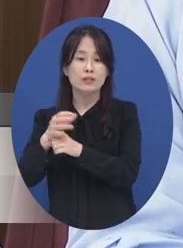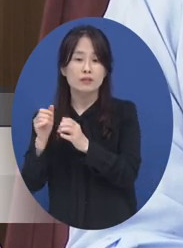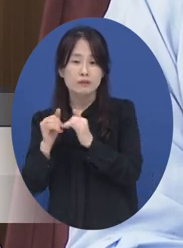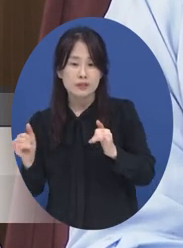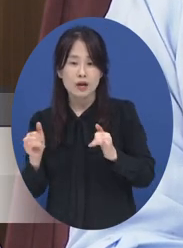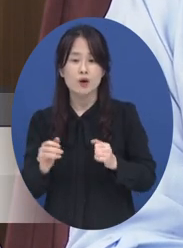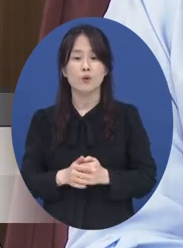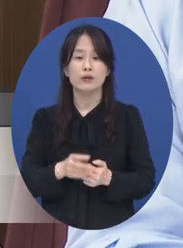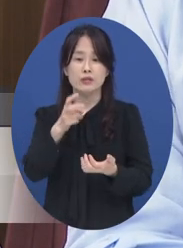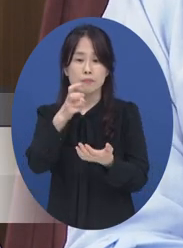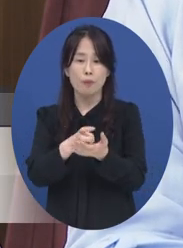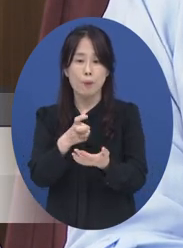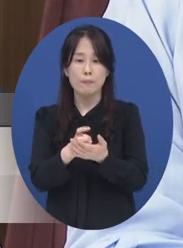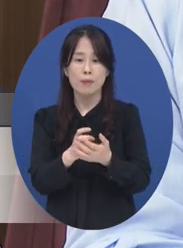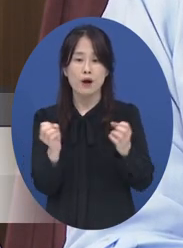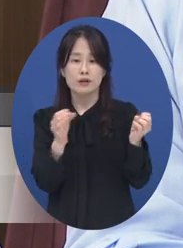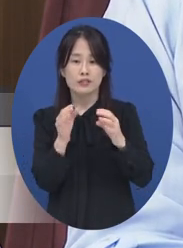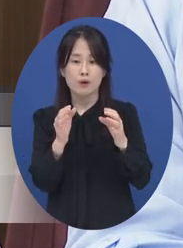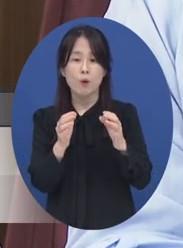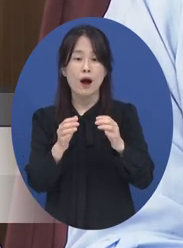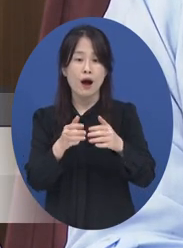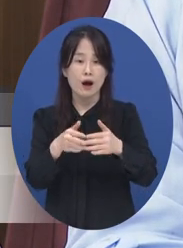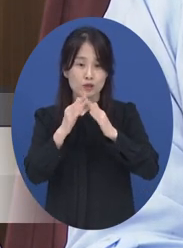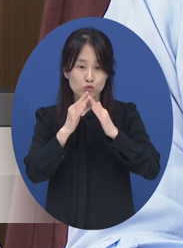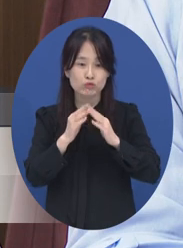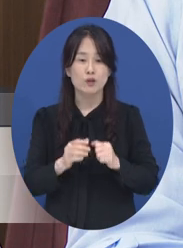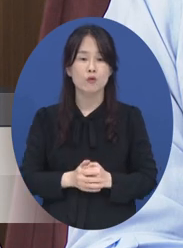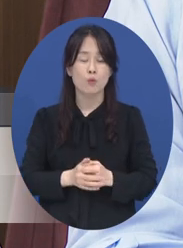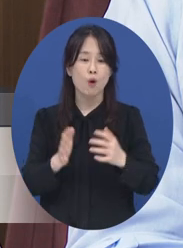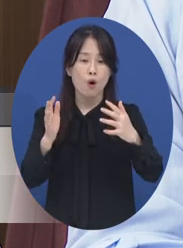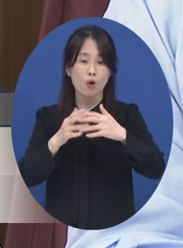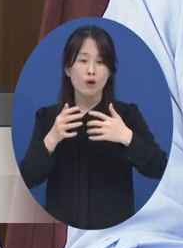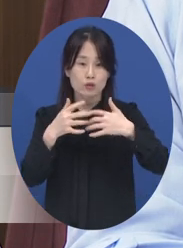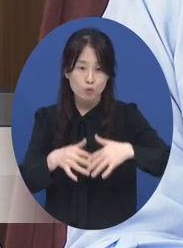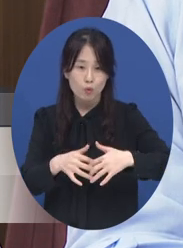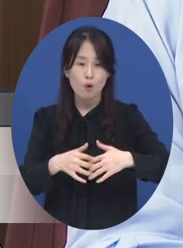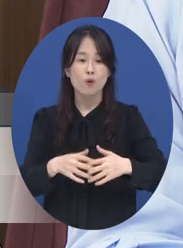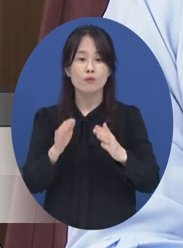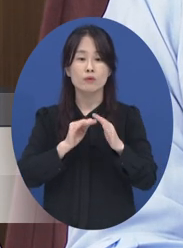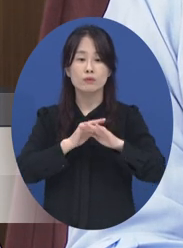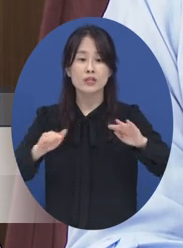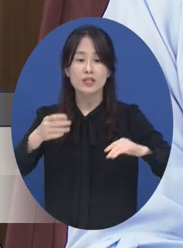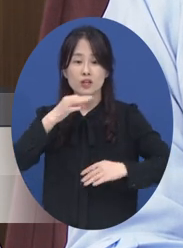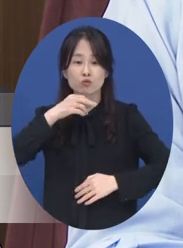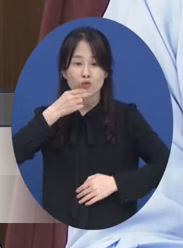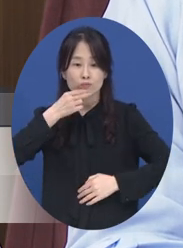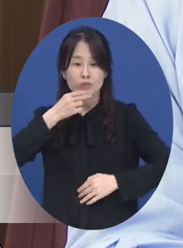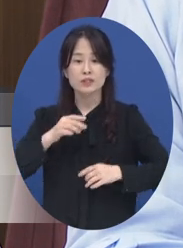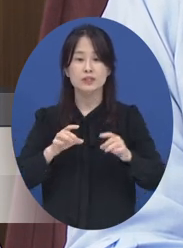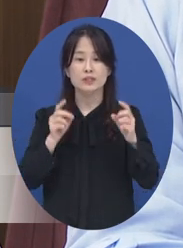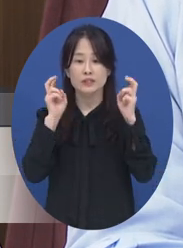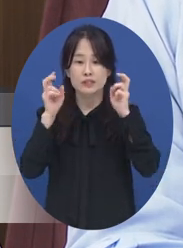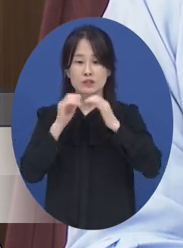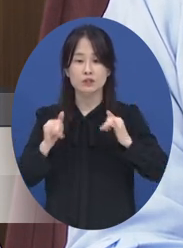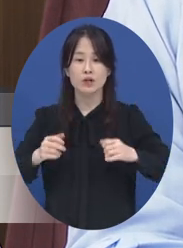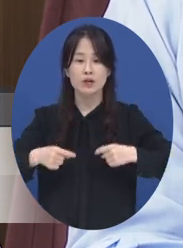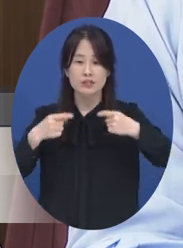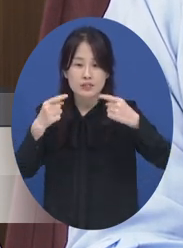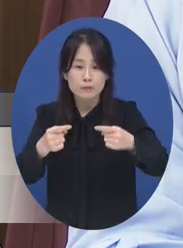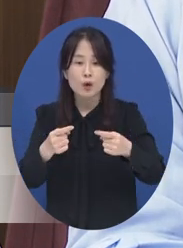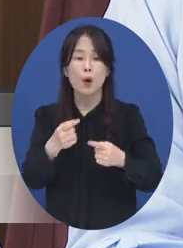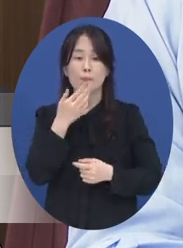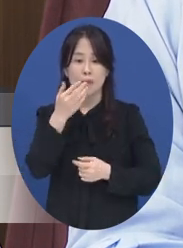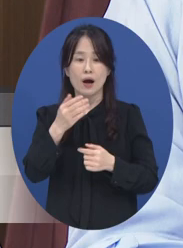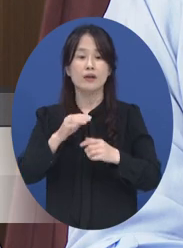터널이 구축해서 거래조건 협의 권 늘 부여하고 정당한 이유없이 는 플랫폼도 없다고 협의 의무를